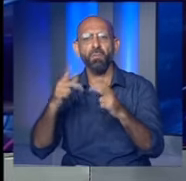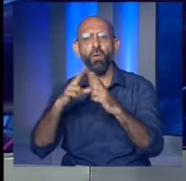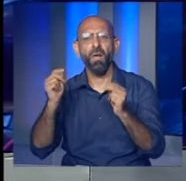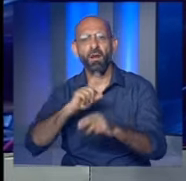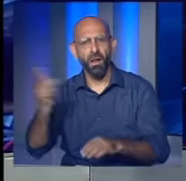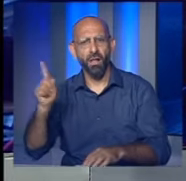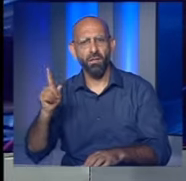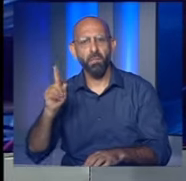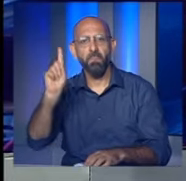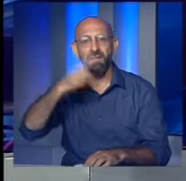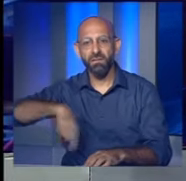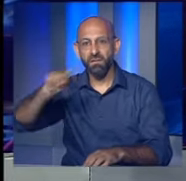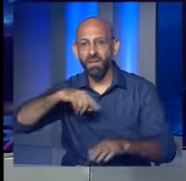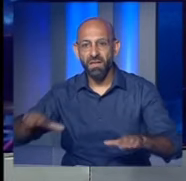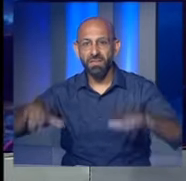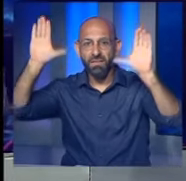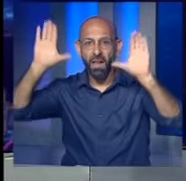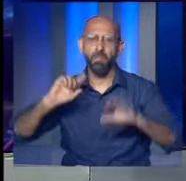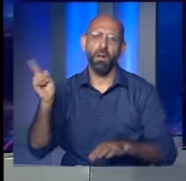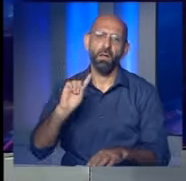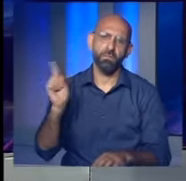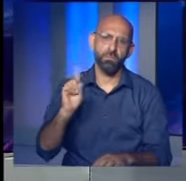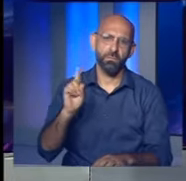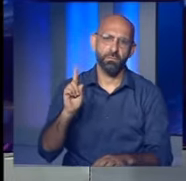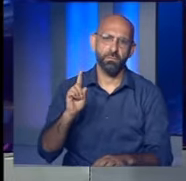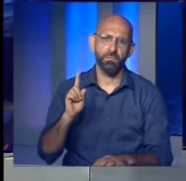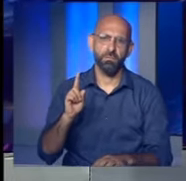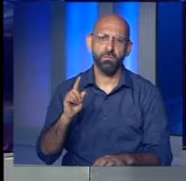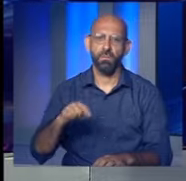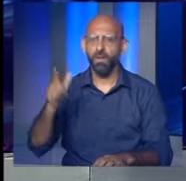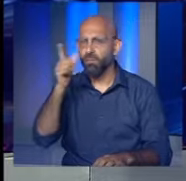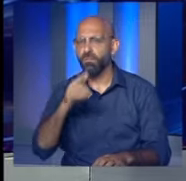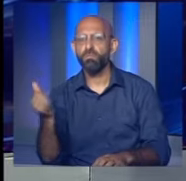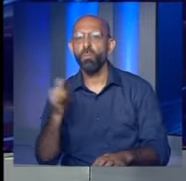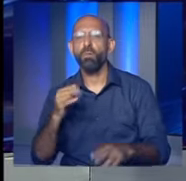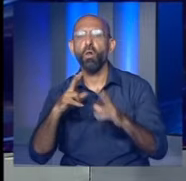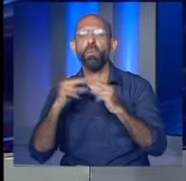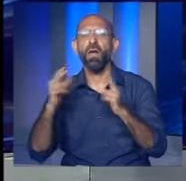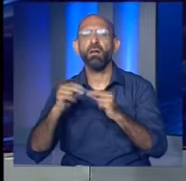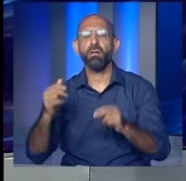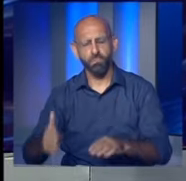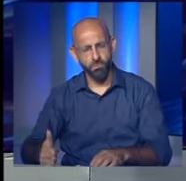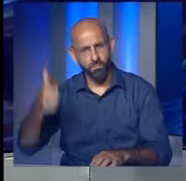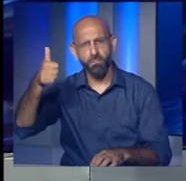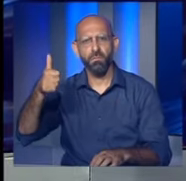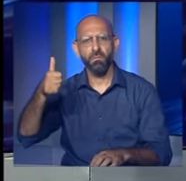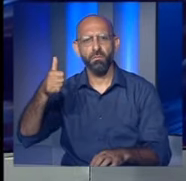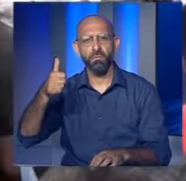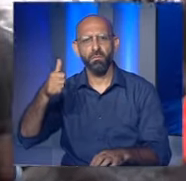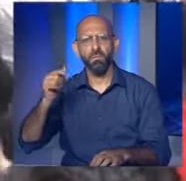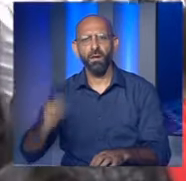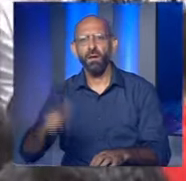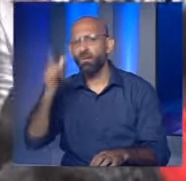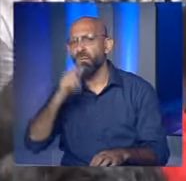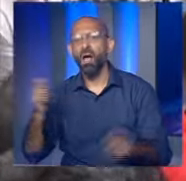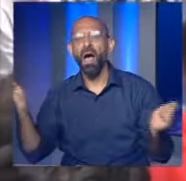اضاف بسيل صحيح نعمل لمنع الحرب عن لبنان ولكن هذا لا يعني الاستسلام وسواء وقعت حرب ام لا لبنان سيخرج